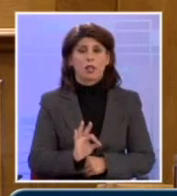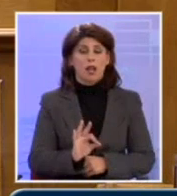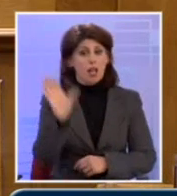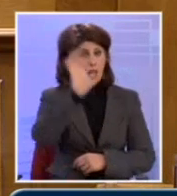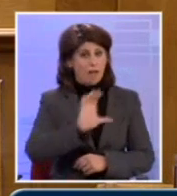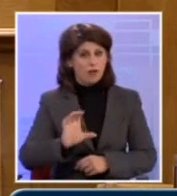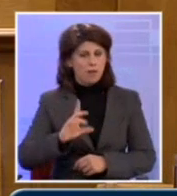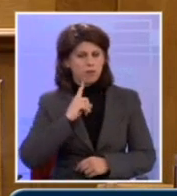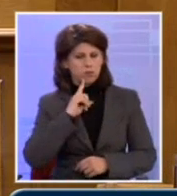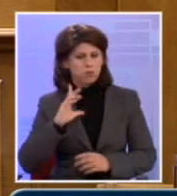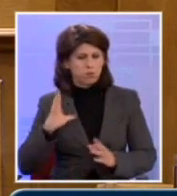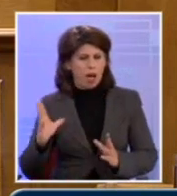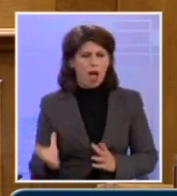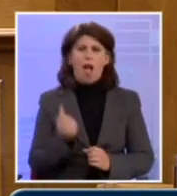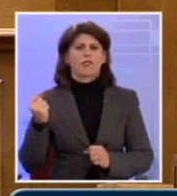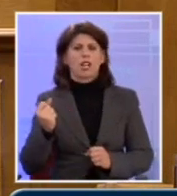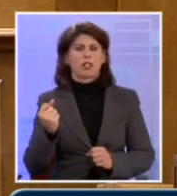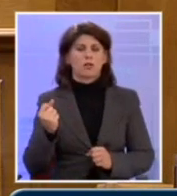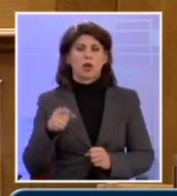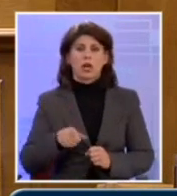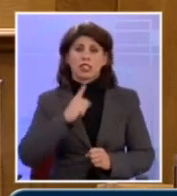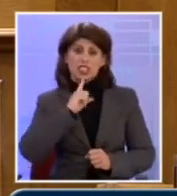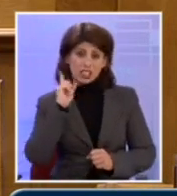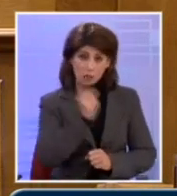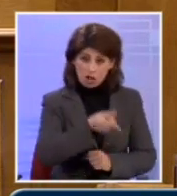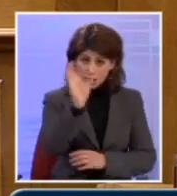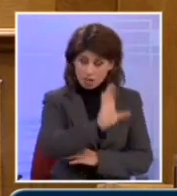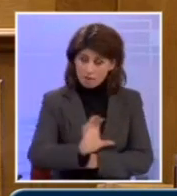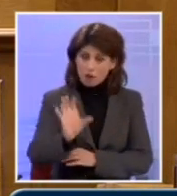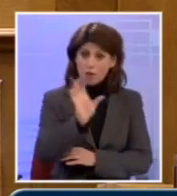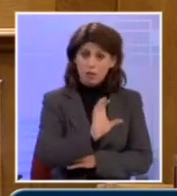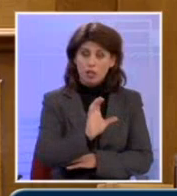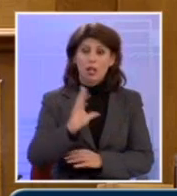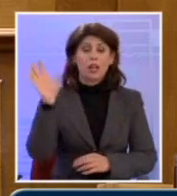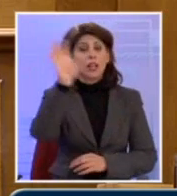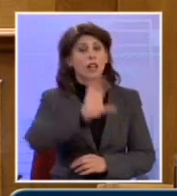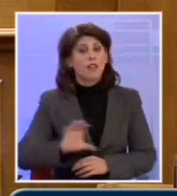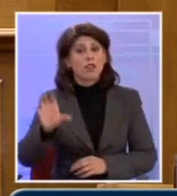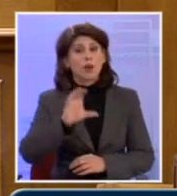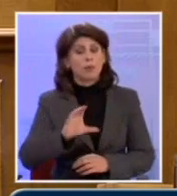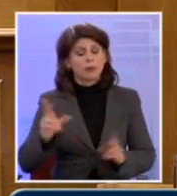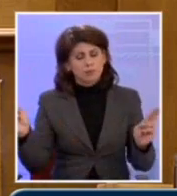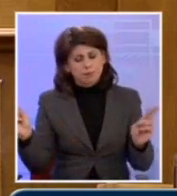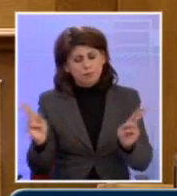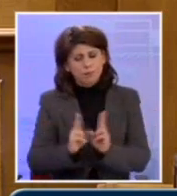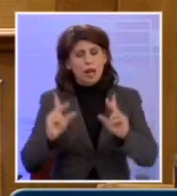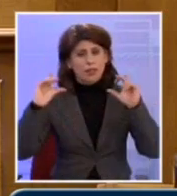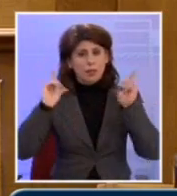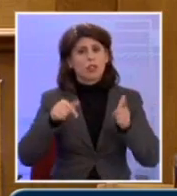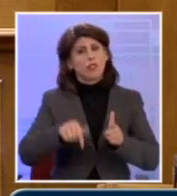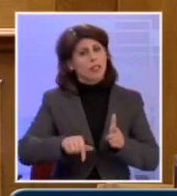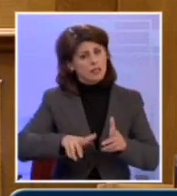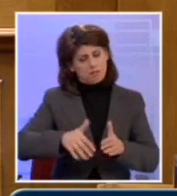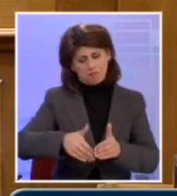αυταρχισμού, η Ευρώπη της τιμωρίας, η Ευρώπη της συρρήκνωσης της δημοκρατίας θα είναι και αυτή σε